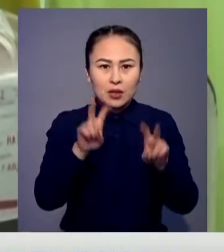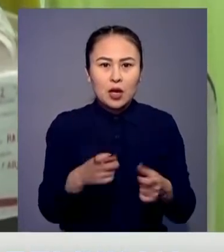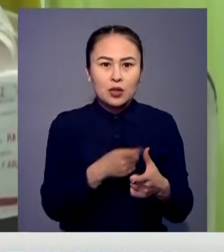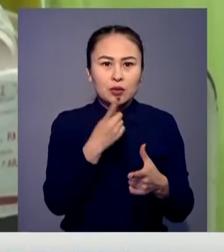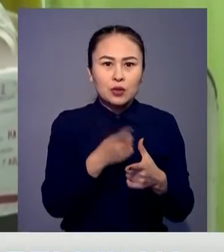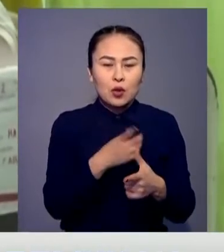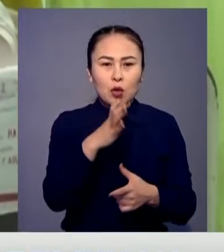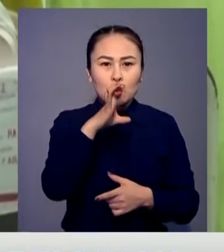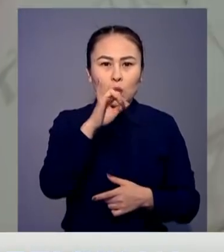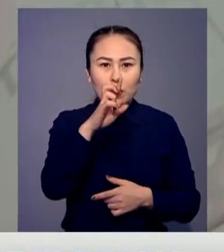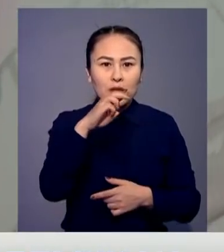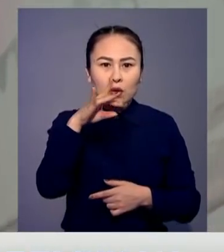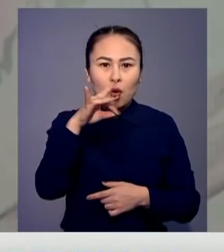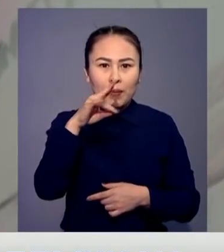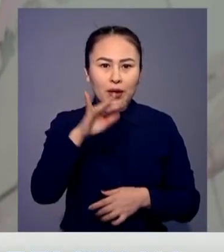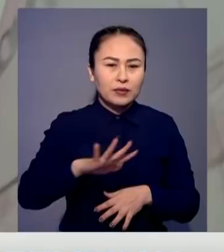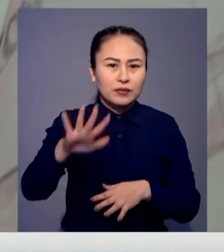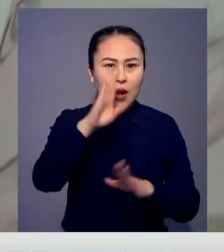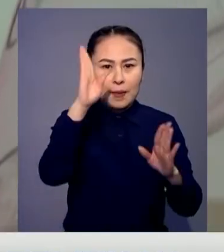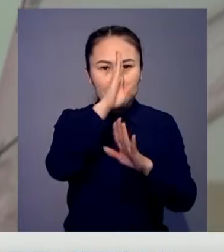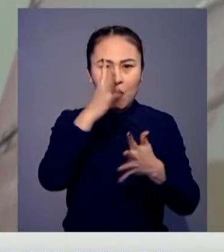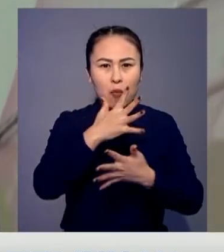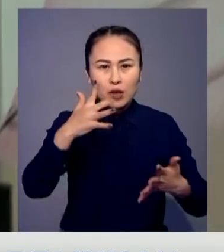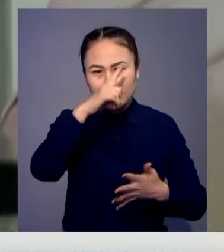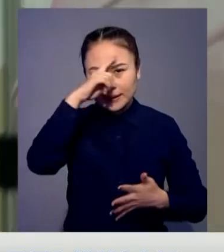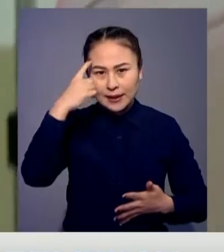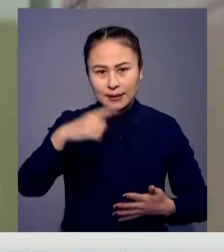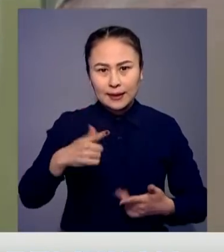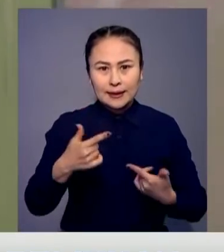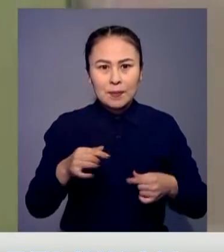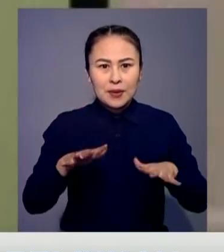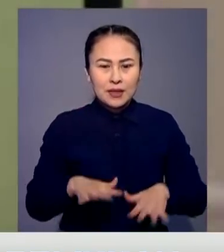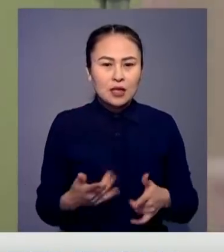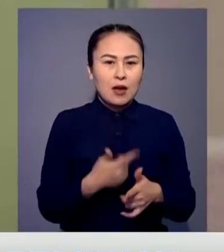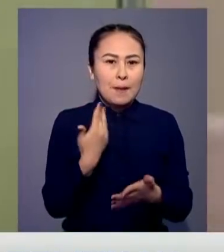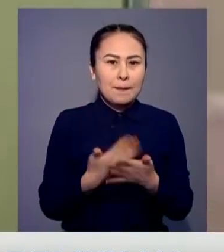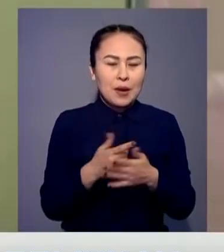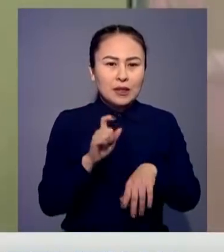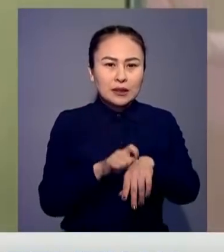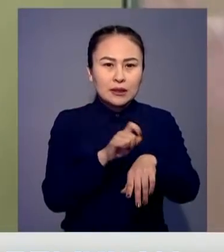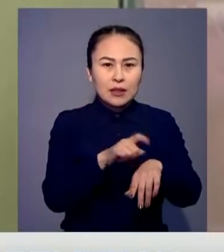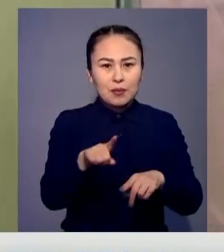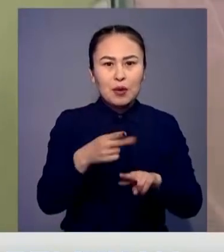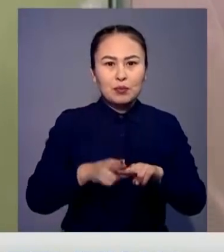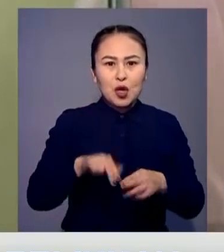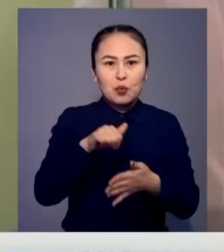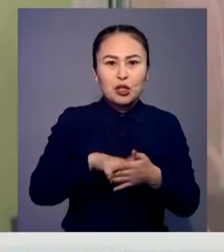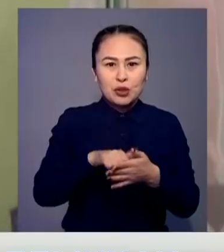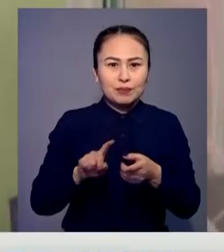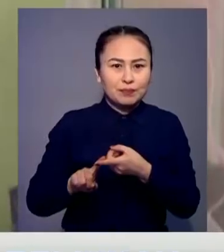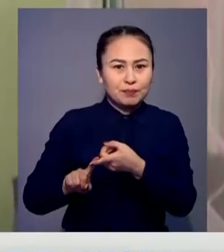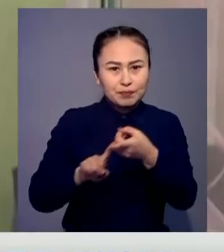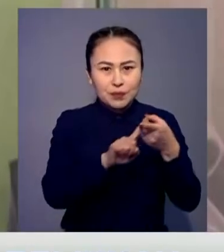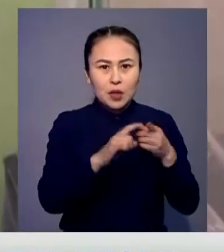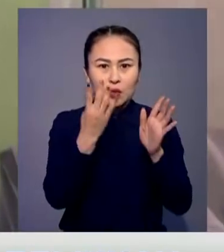тропикалық климатты аймақтарда болатын қауіпті ауру. Індетті масалар таратады. Парагвайда биыл жыл басынан қауіпті дертке 94 адам шалдығып,